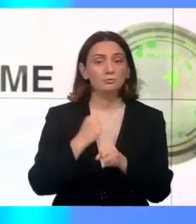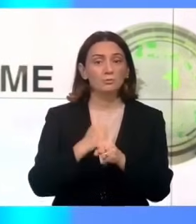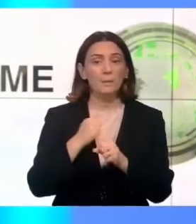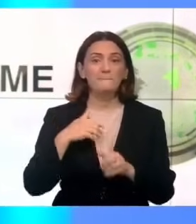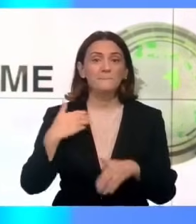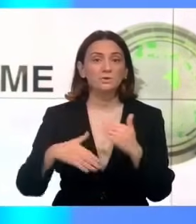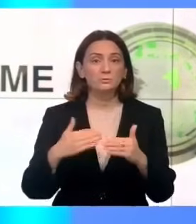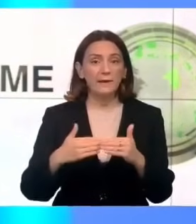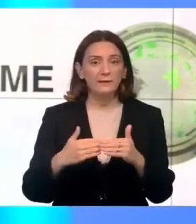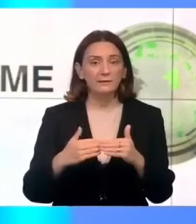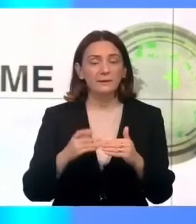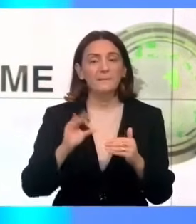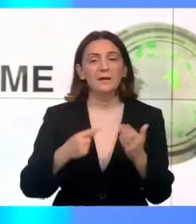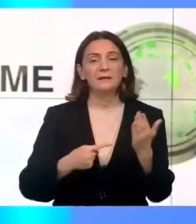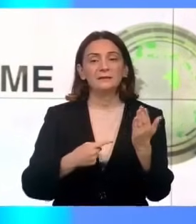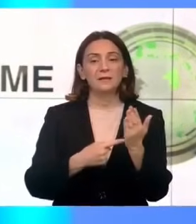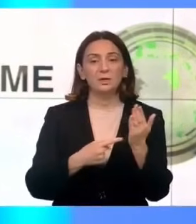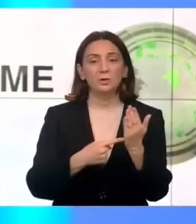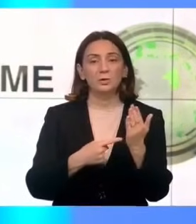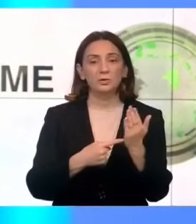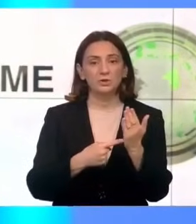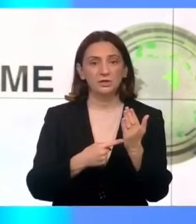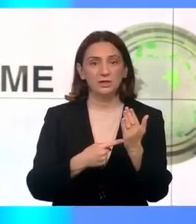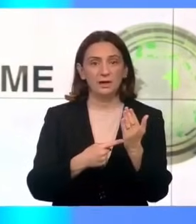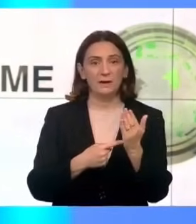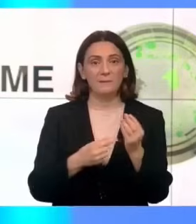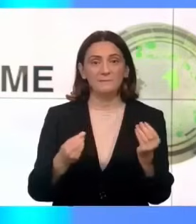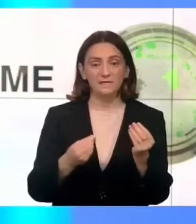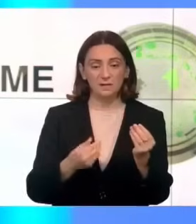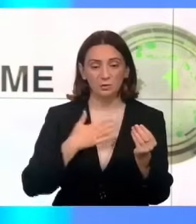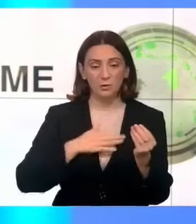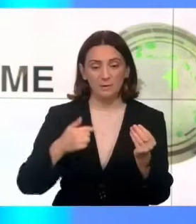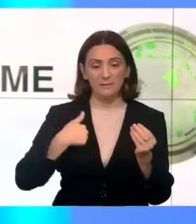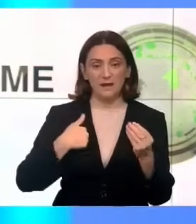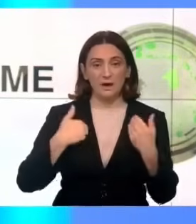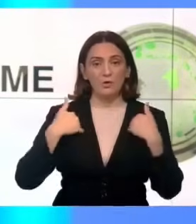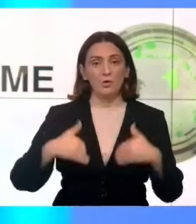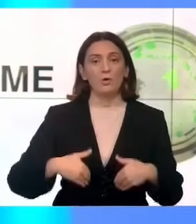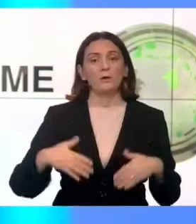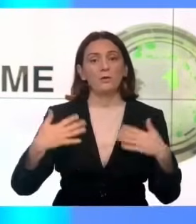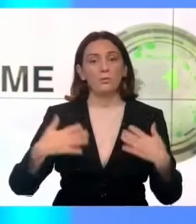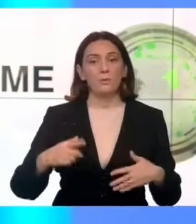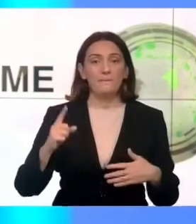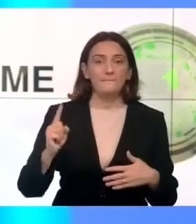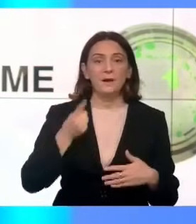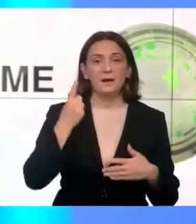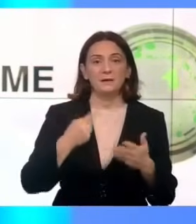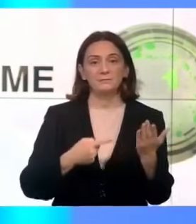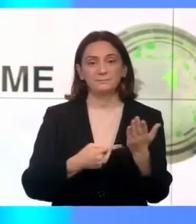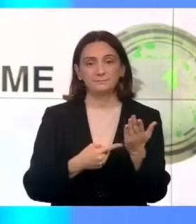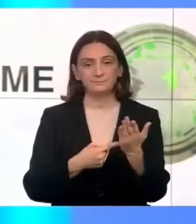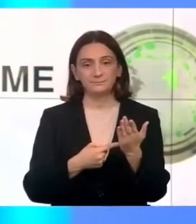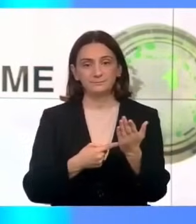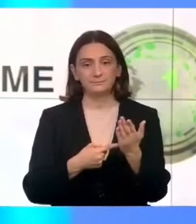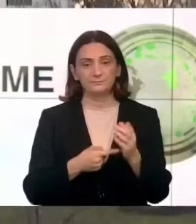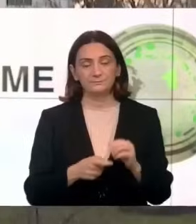sigurinë kombëtare. Synimi është që Shtetet e Bashkuara të Amerikës të kenë një rol drejtues në inteligjencën artificiale.